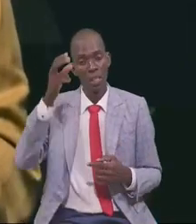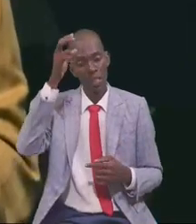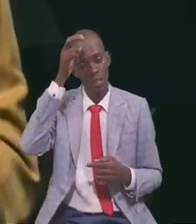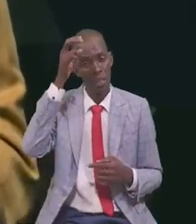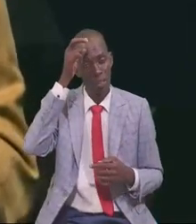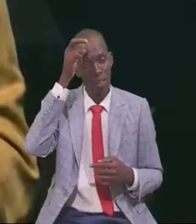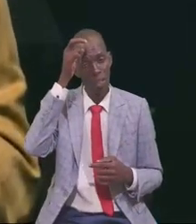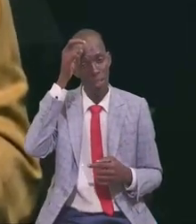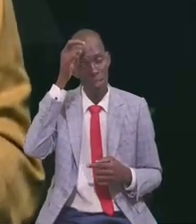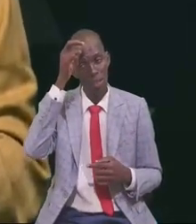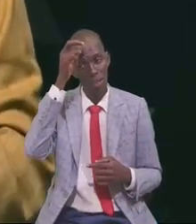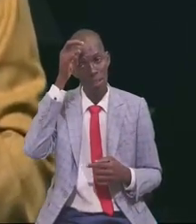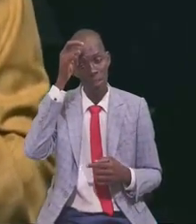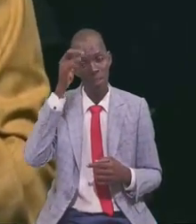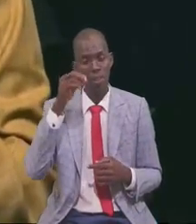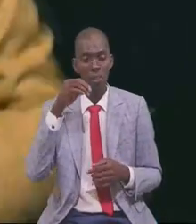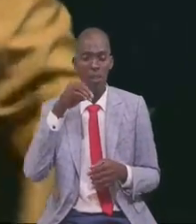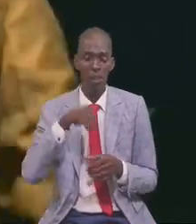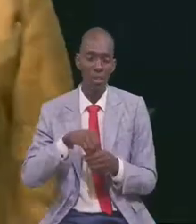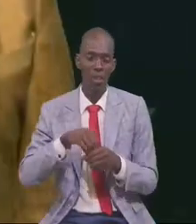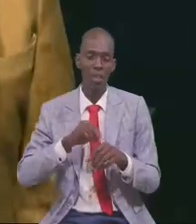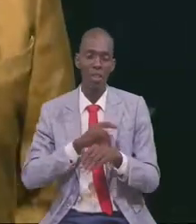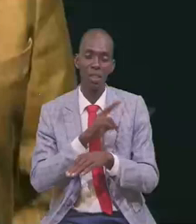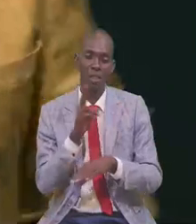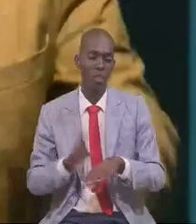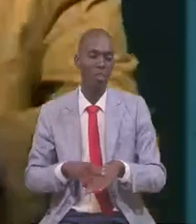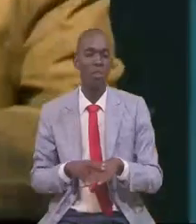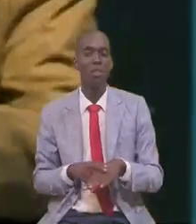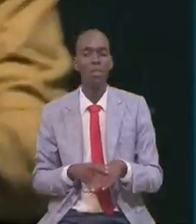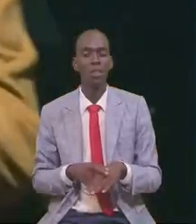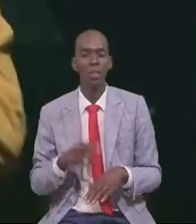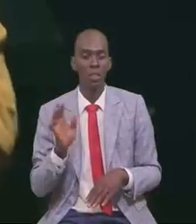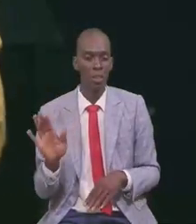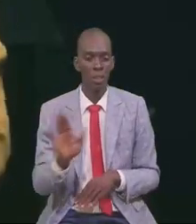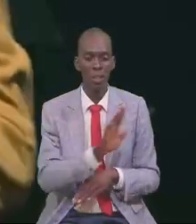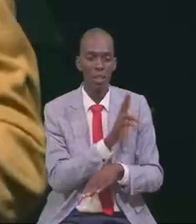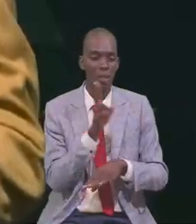Satan en nature, leur nature est devenue